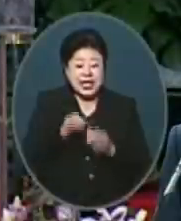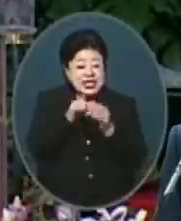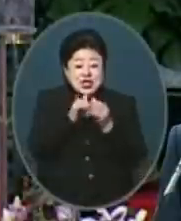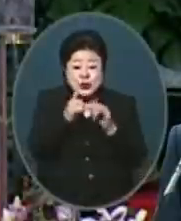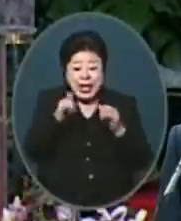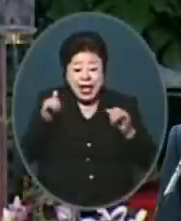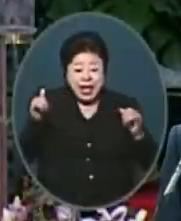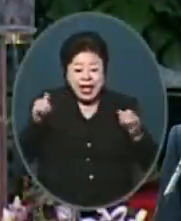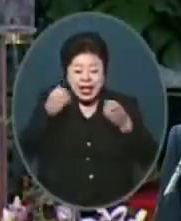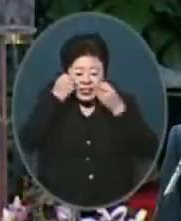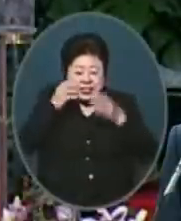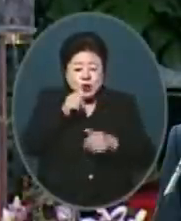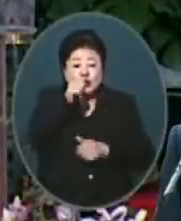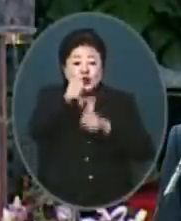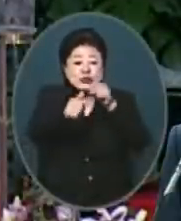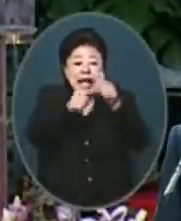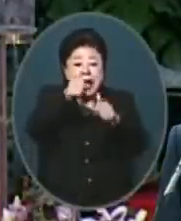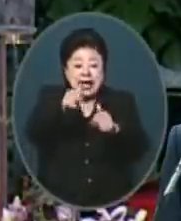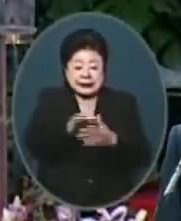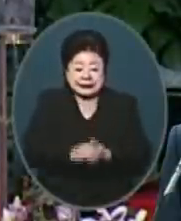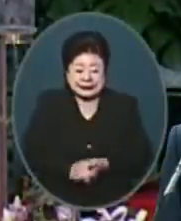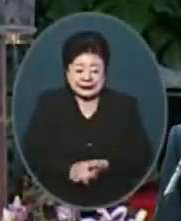인류의 새로운 조상인